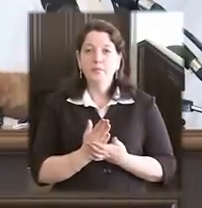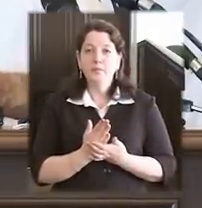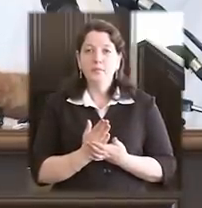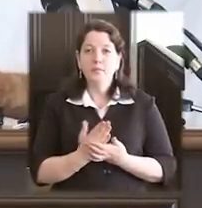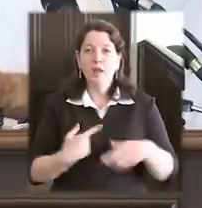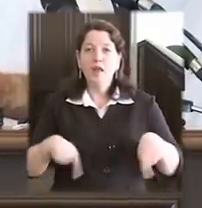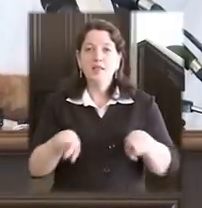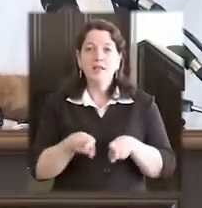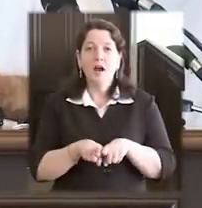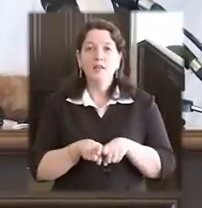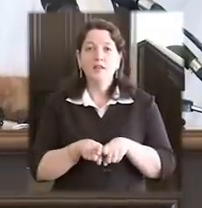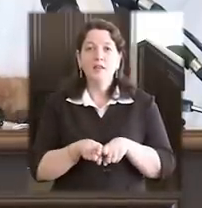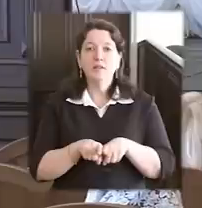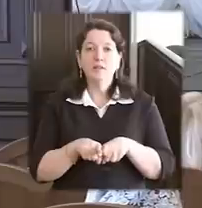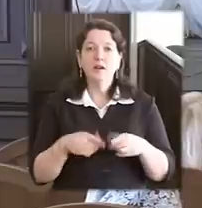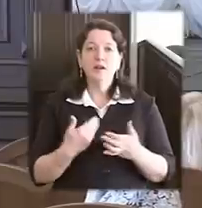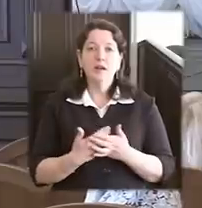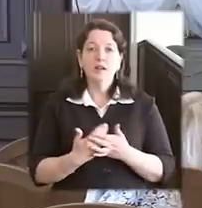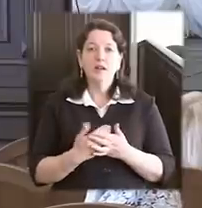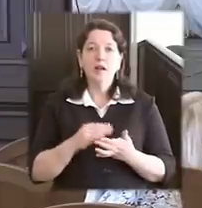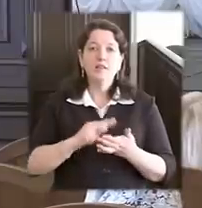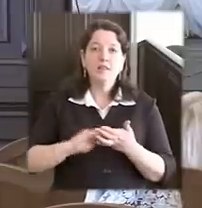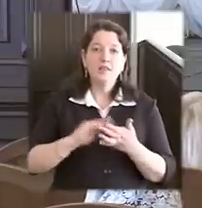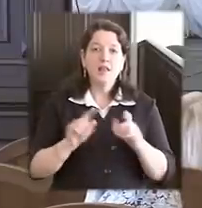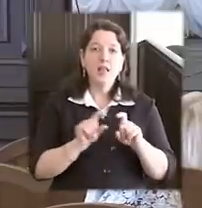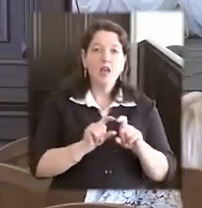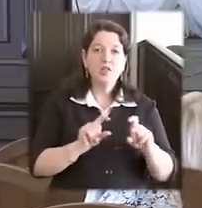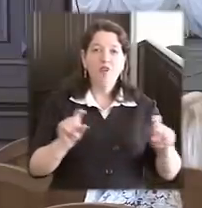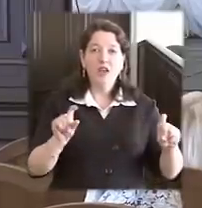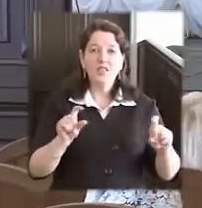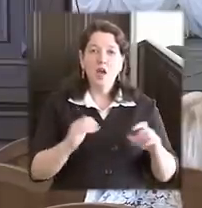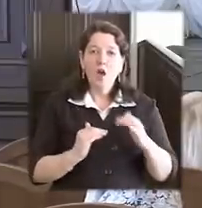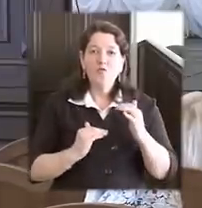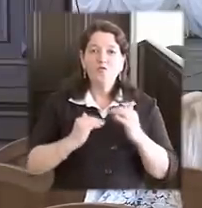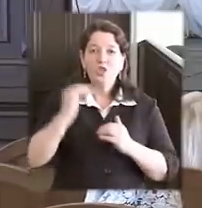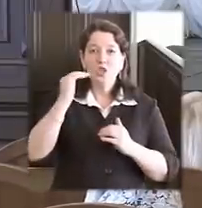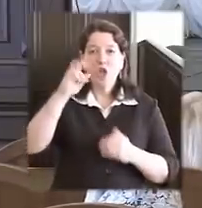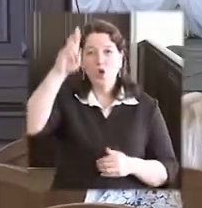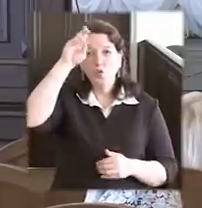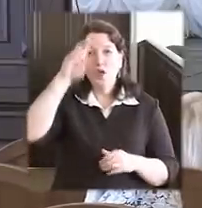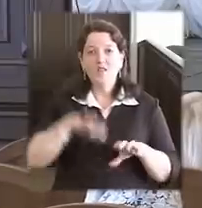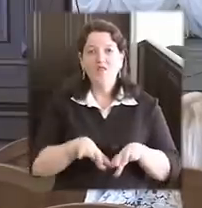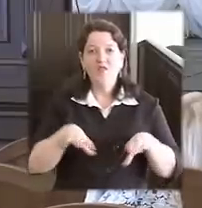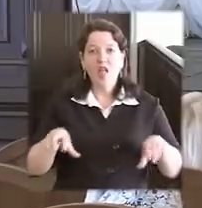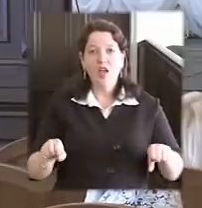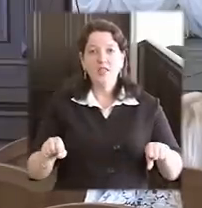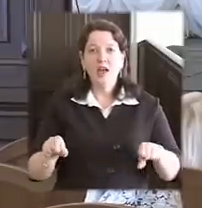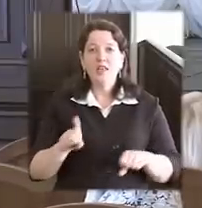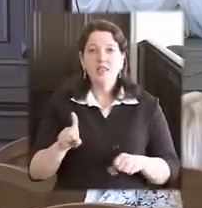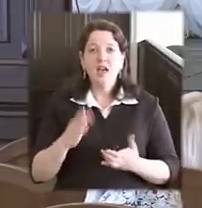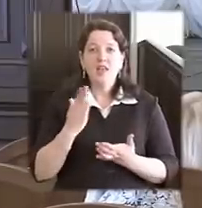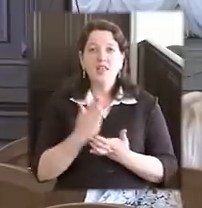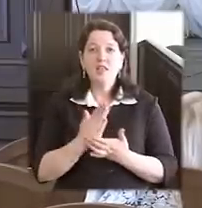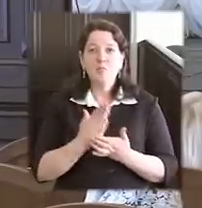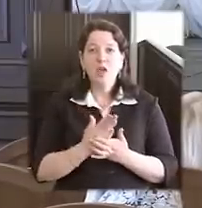характер каких-то, я бы сказал, определений высшей государственной власти. И они